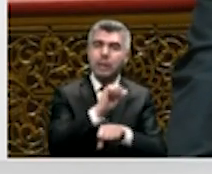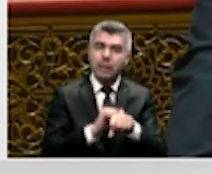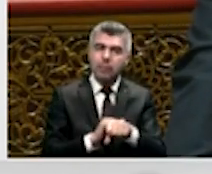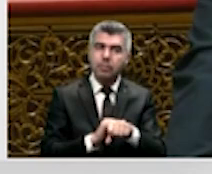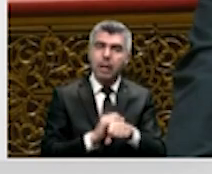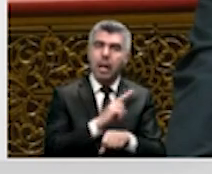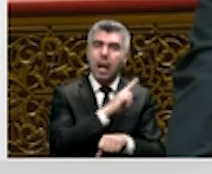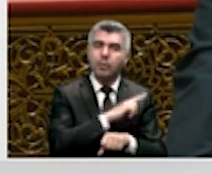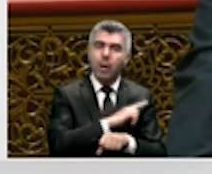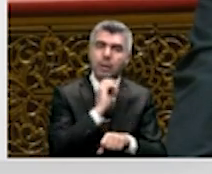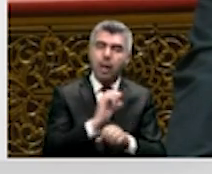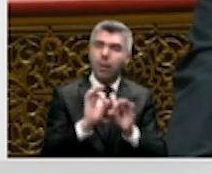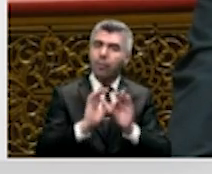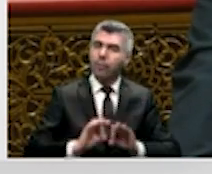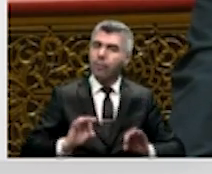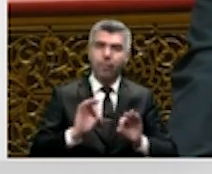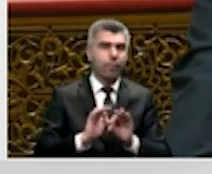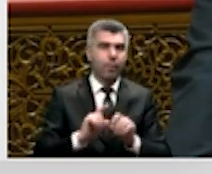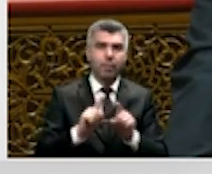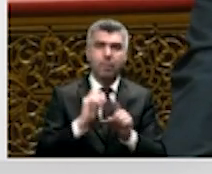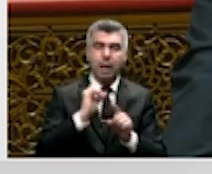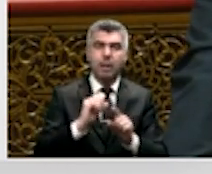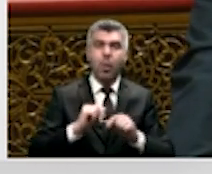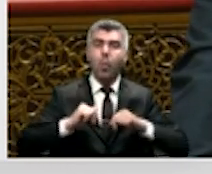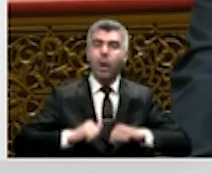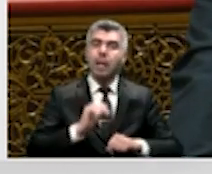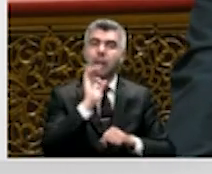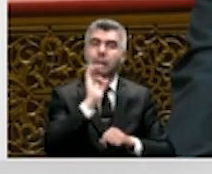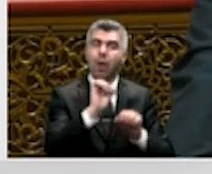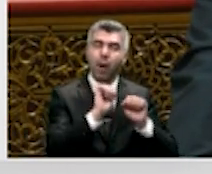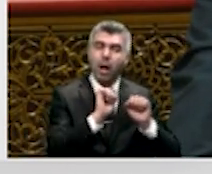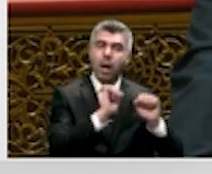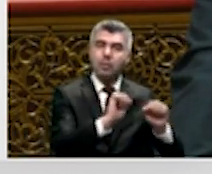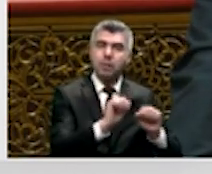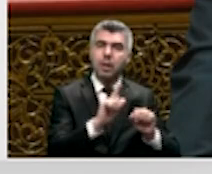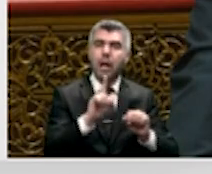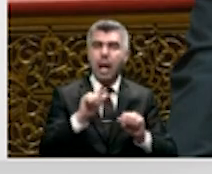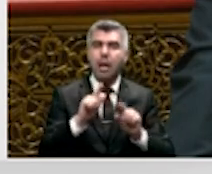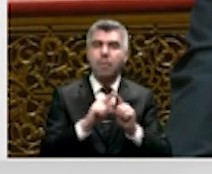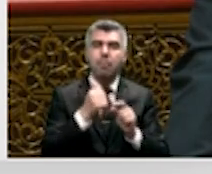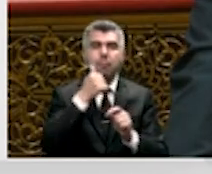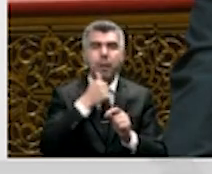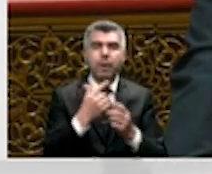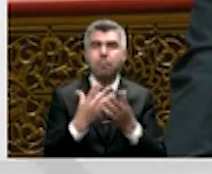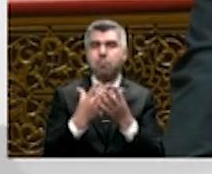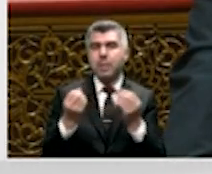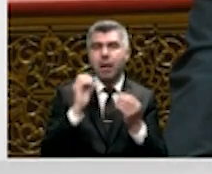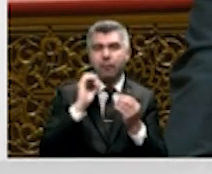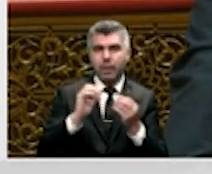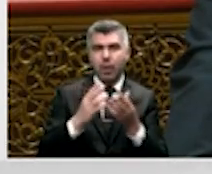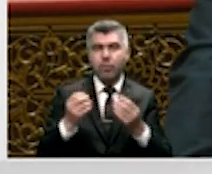والتأمين، ومصالحكم هي المسؤولة عن انتقاء الشركات، مع الإشارة أن هذه العملية تشوبها مجموعة من الاختلالات تطبعها الزبوني